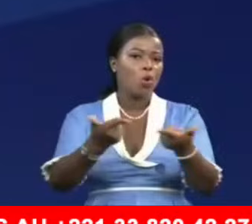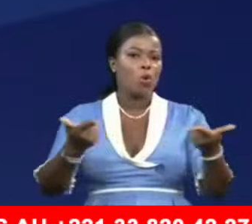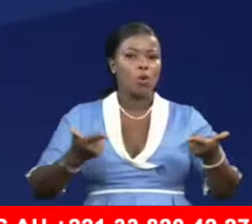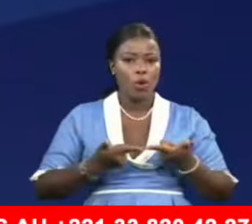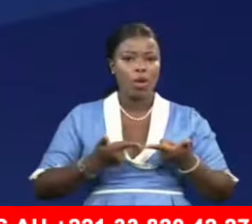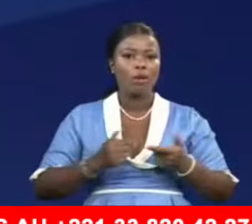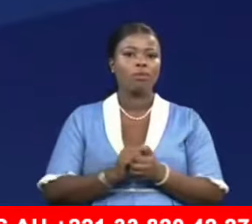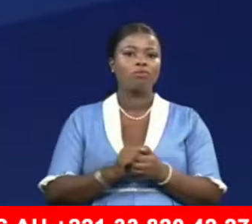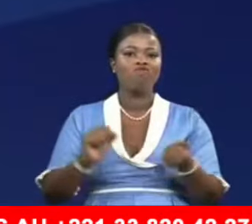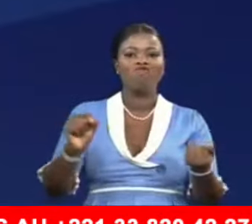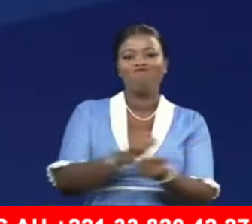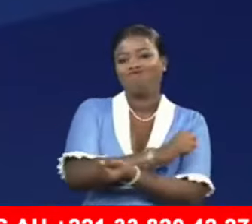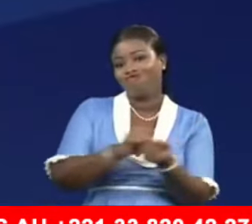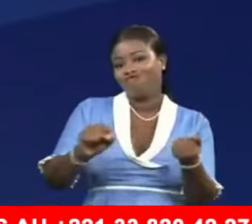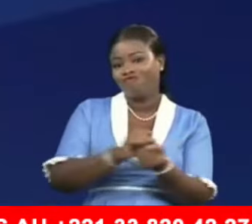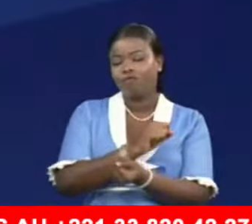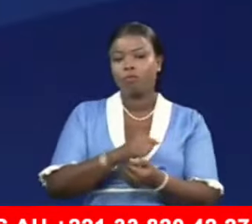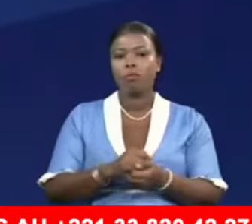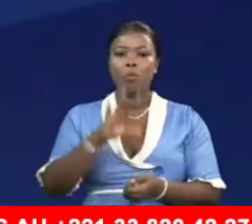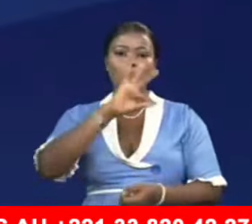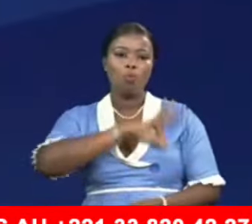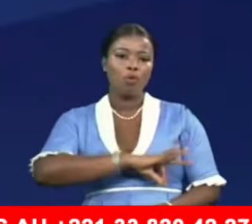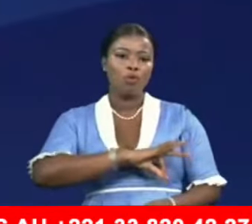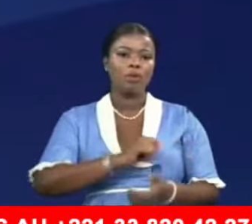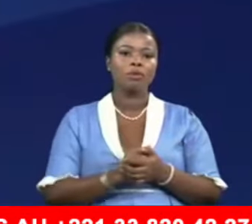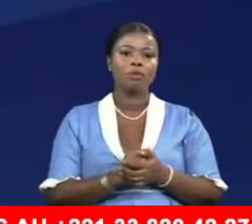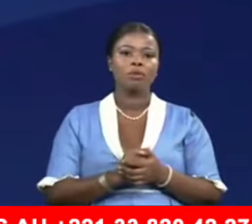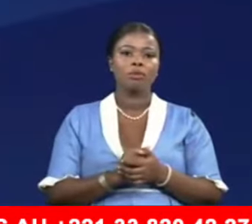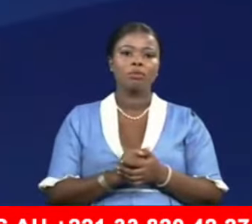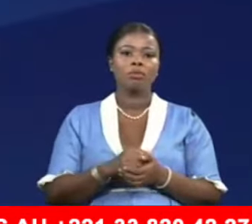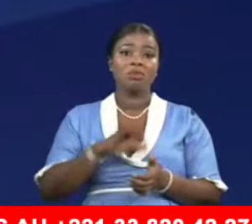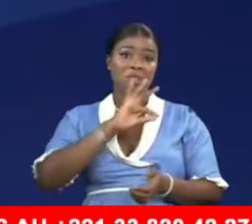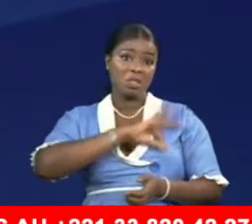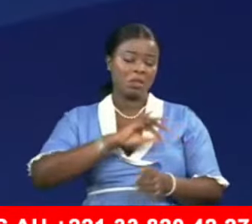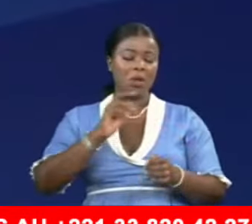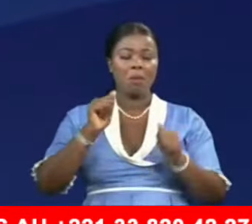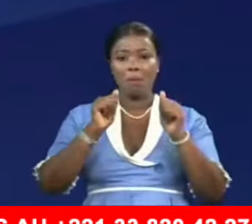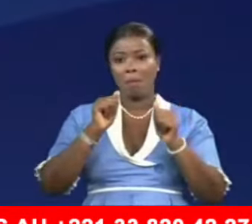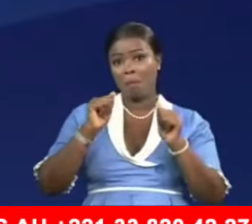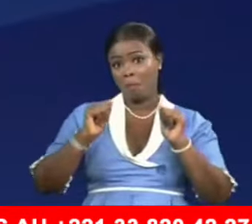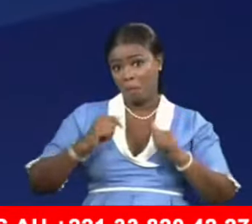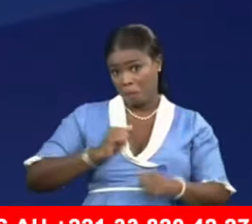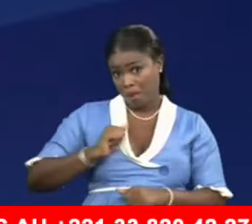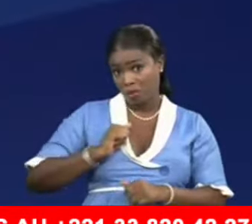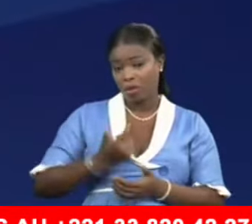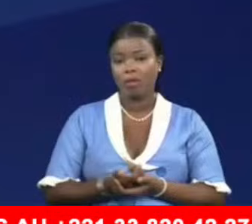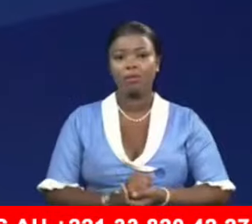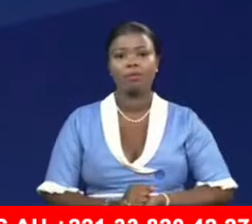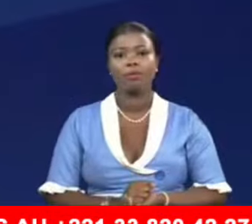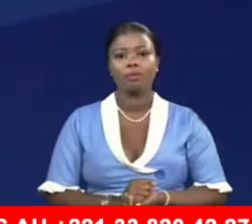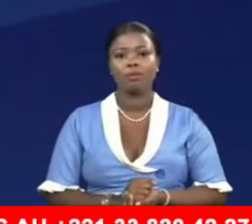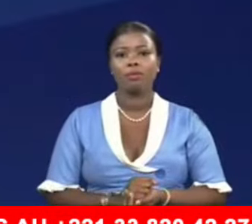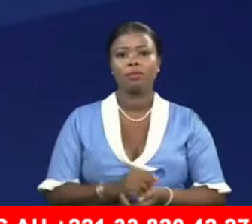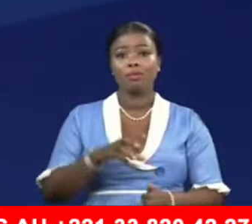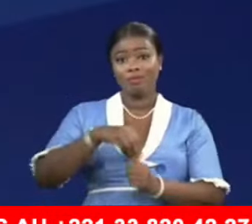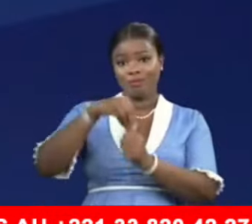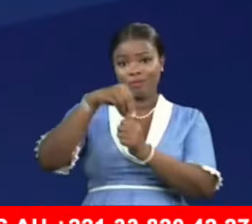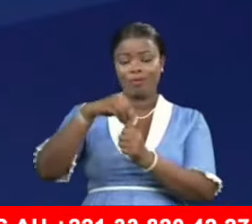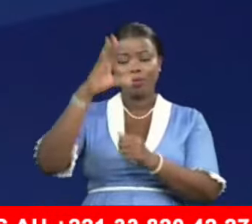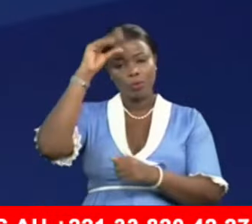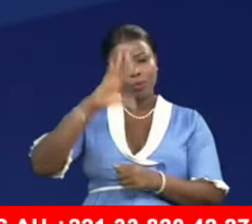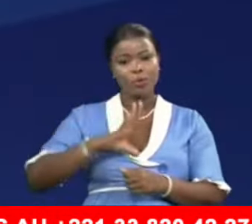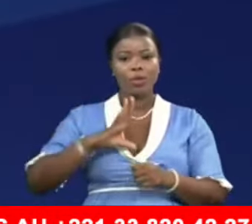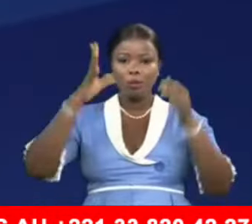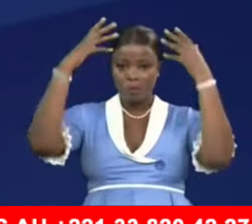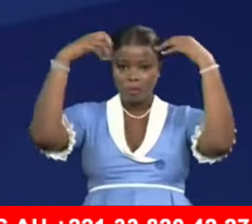sac au profit d'intérêt personnel Excellence Monsieur le Président de la